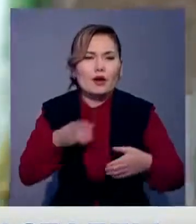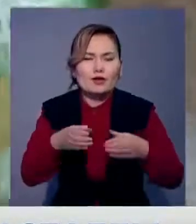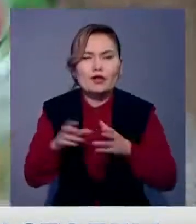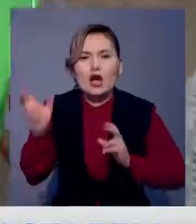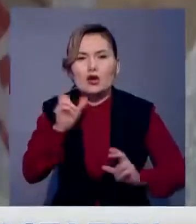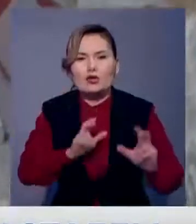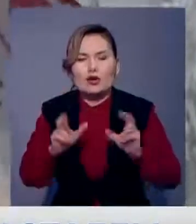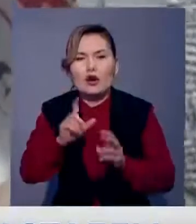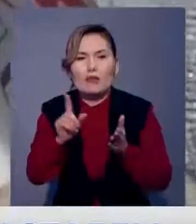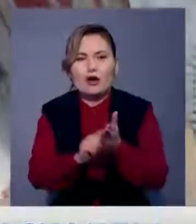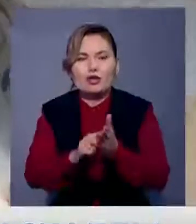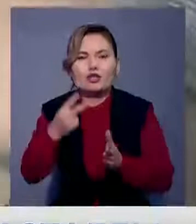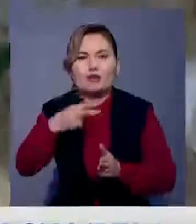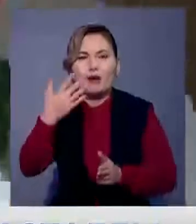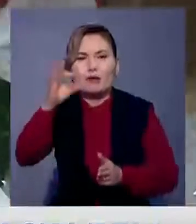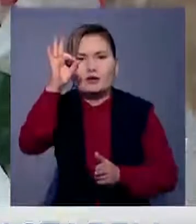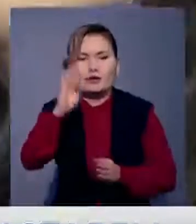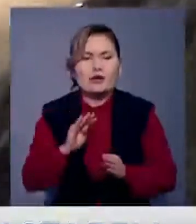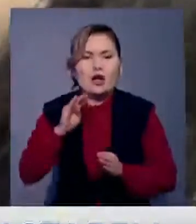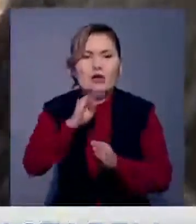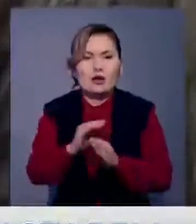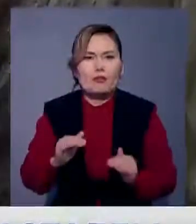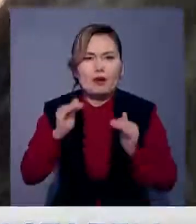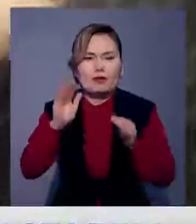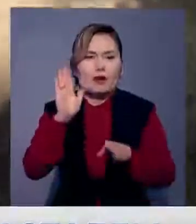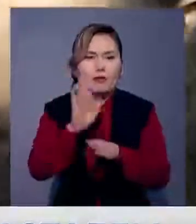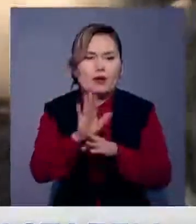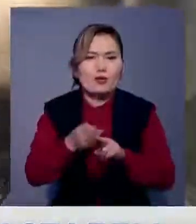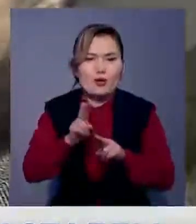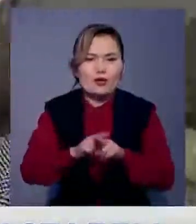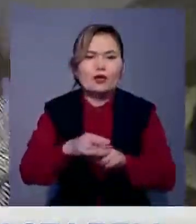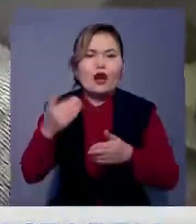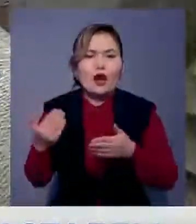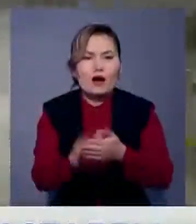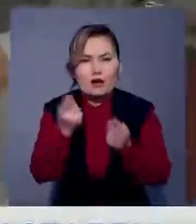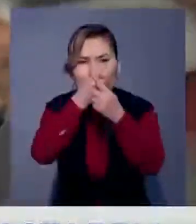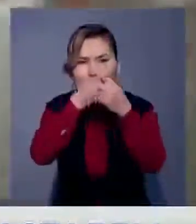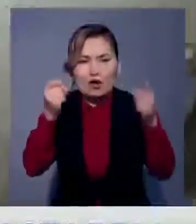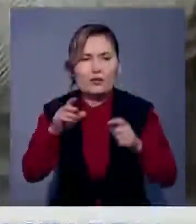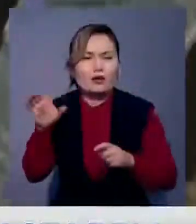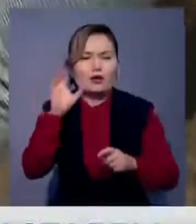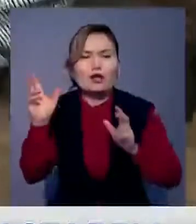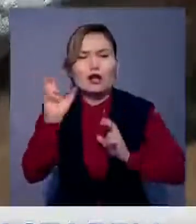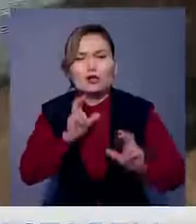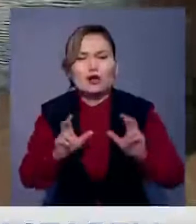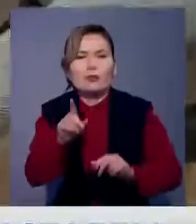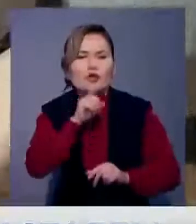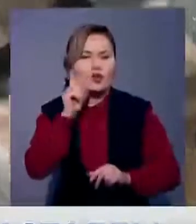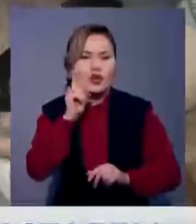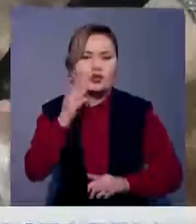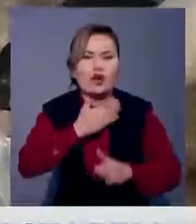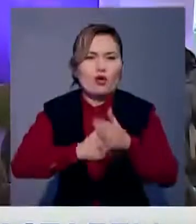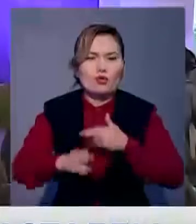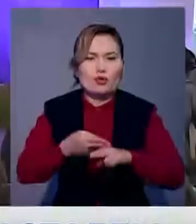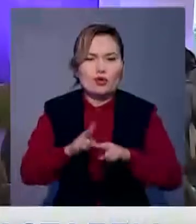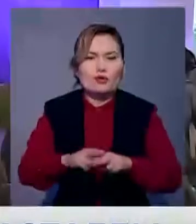студенттердің шәкіртақысын көтеру керектігін де тілге тиек етті. Мұндай ақжолтай ақпарды естігендер жадырады. Қуанған жастар бүгін